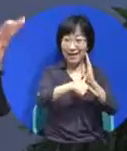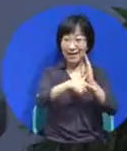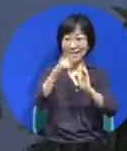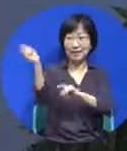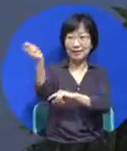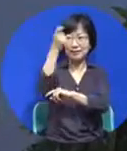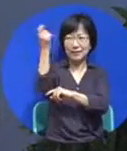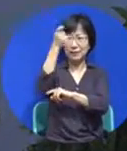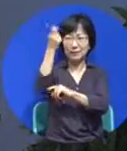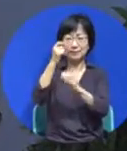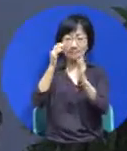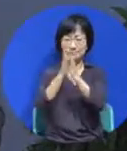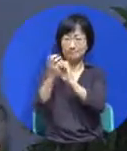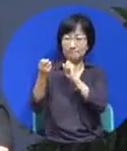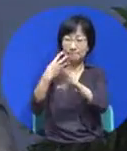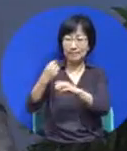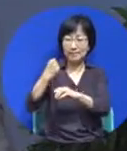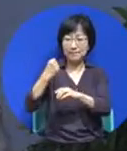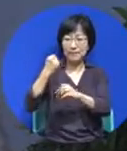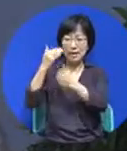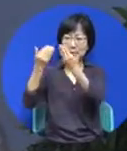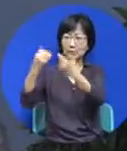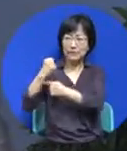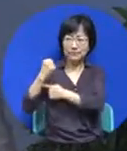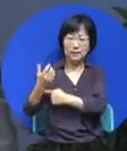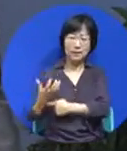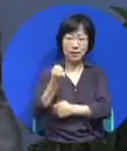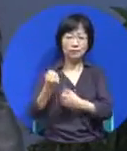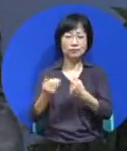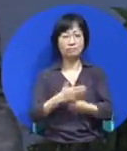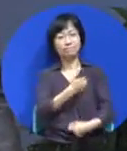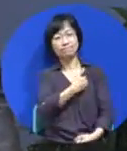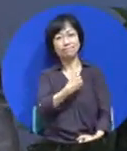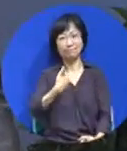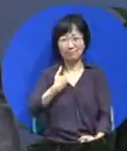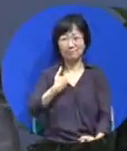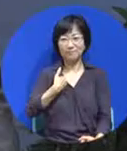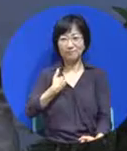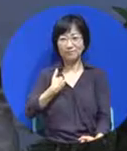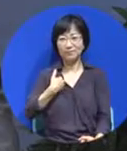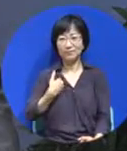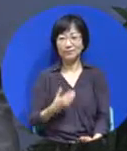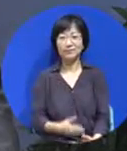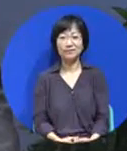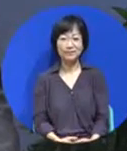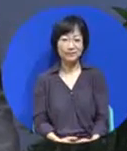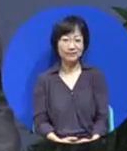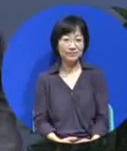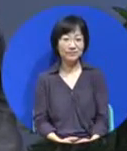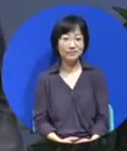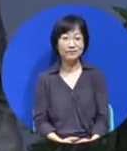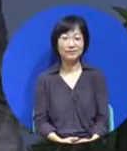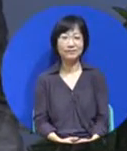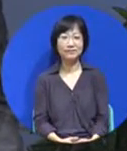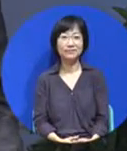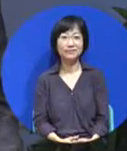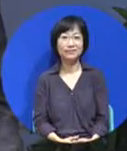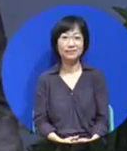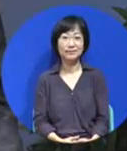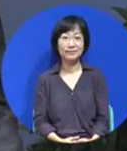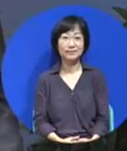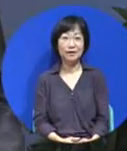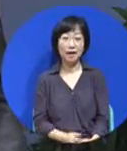누구든지 그렇게 됩니다. And it's same for anybody because David too, in the time of crisis, he was able to enjoy this. 자, 응답 중에